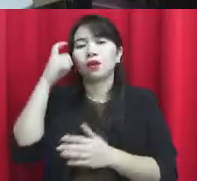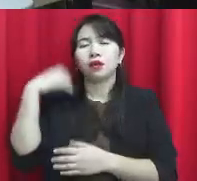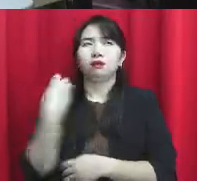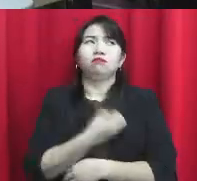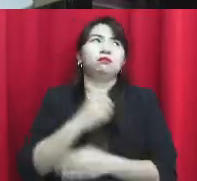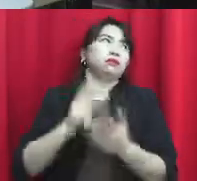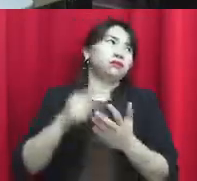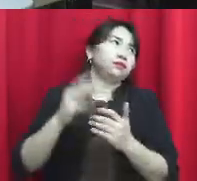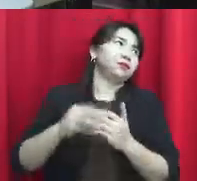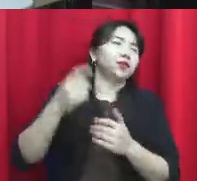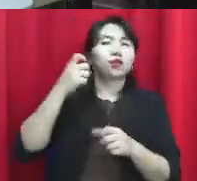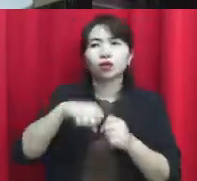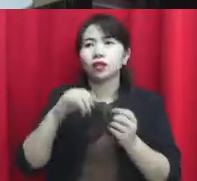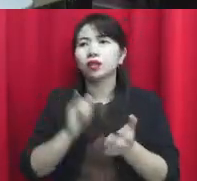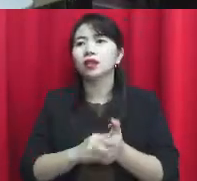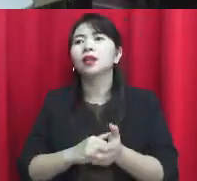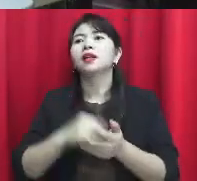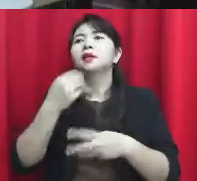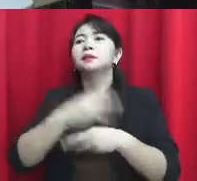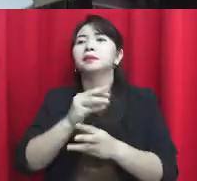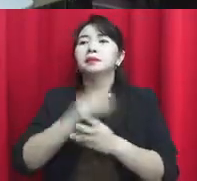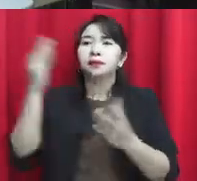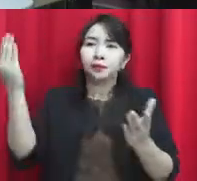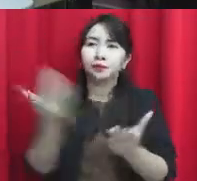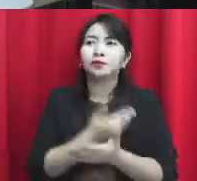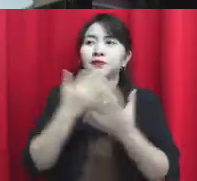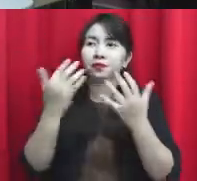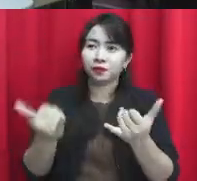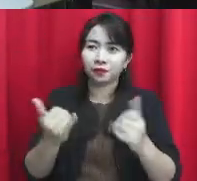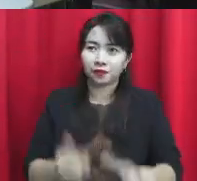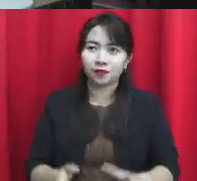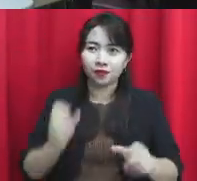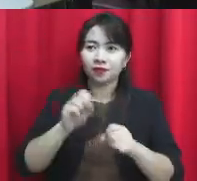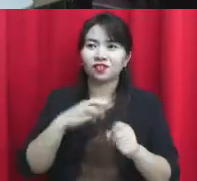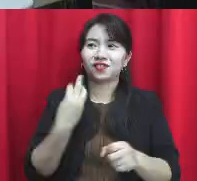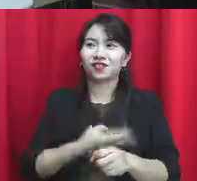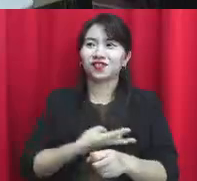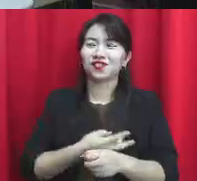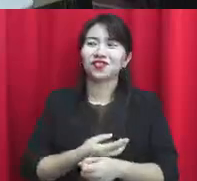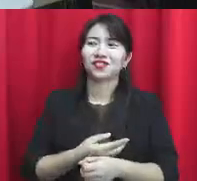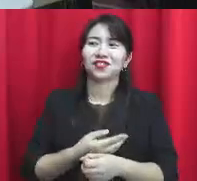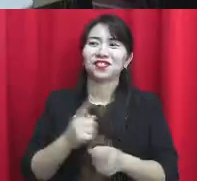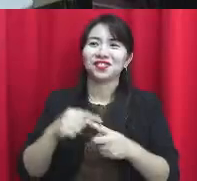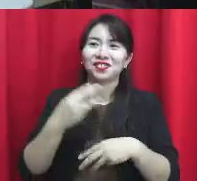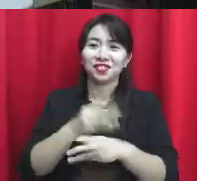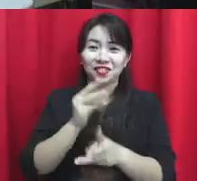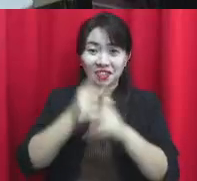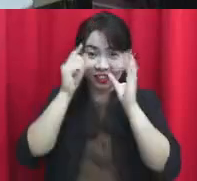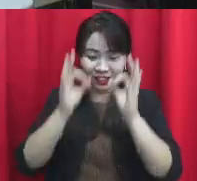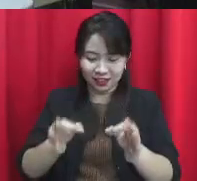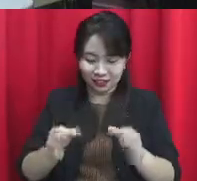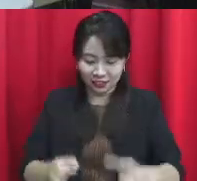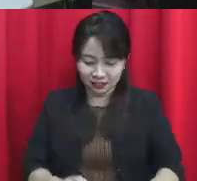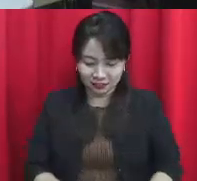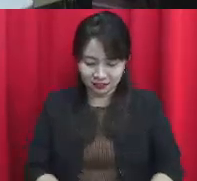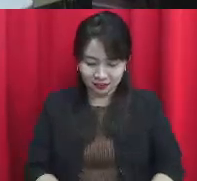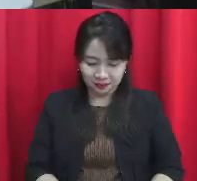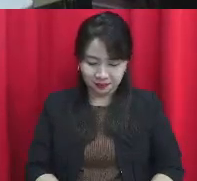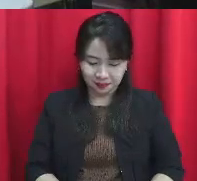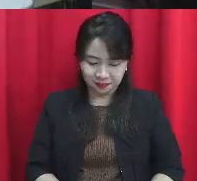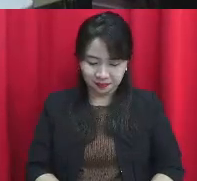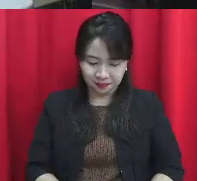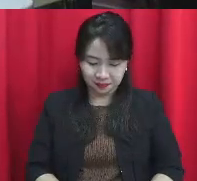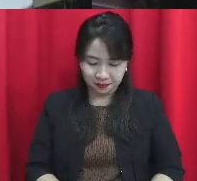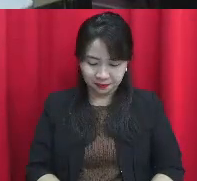Dios lag saipan nila at patulo silang makapagisip ng tama to make a decision para sa will